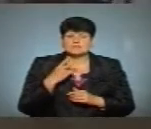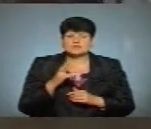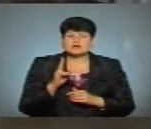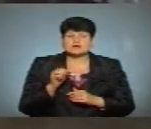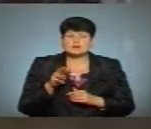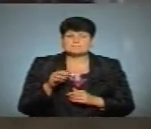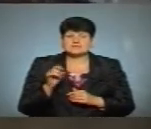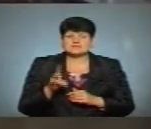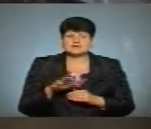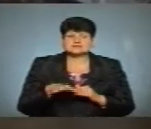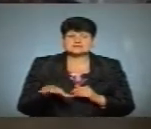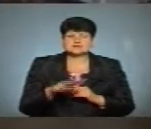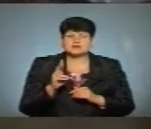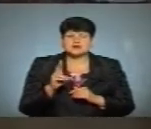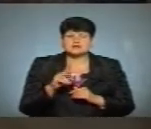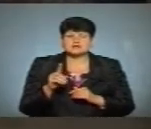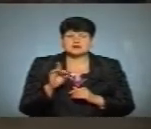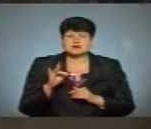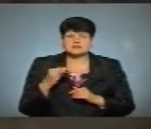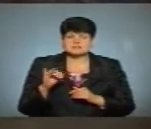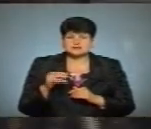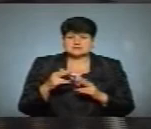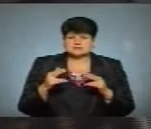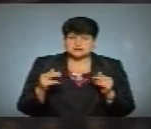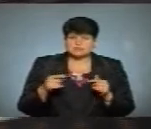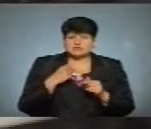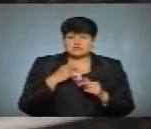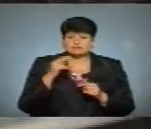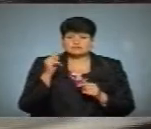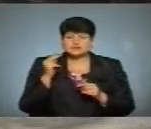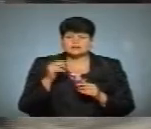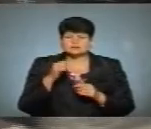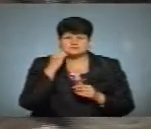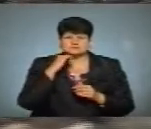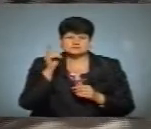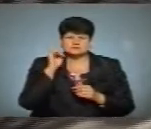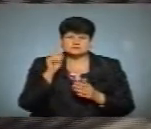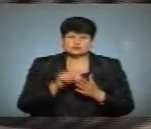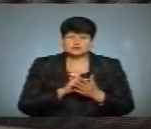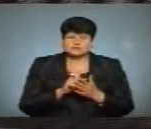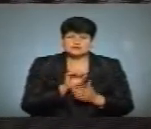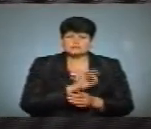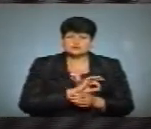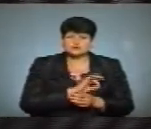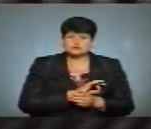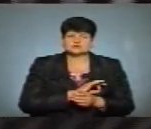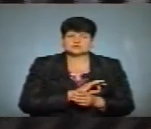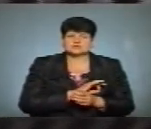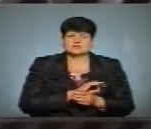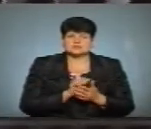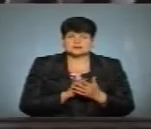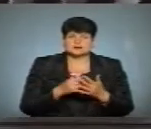залу з Бараського замку. Каже, щоб відтворити приміщення, вивчали архівні документи і використовували автентичний